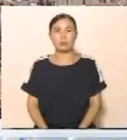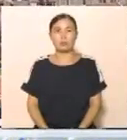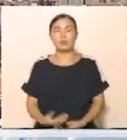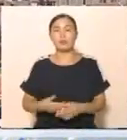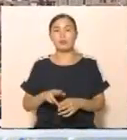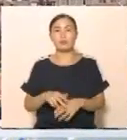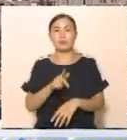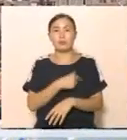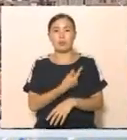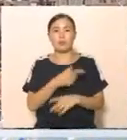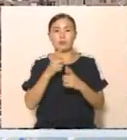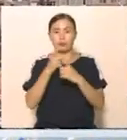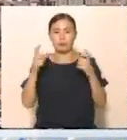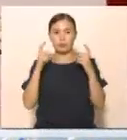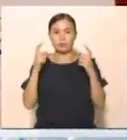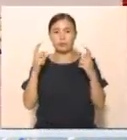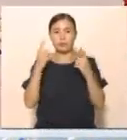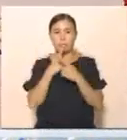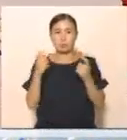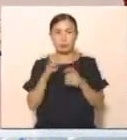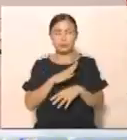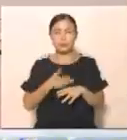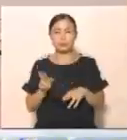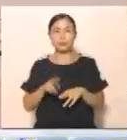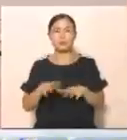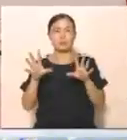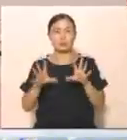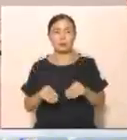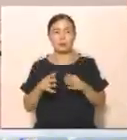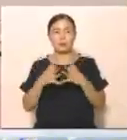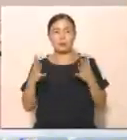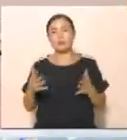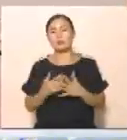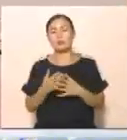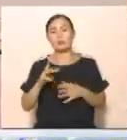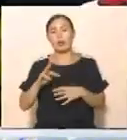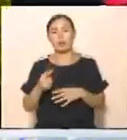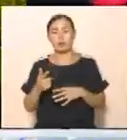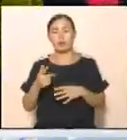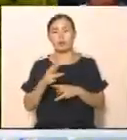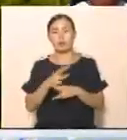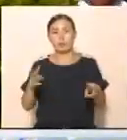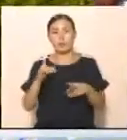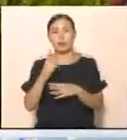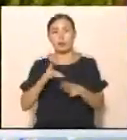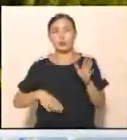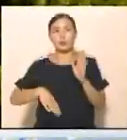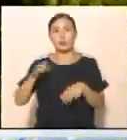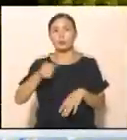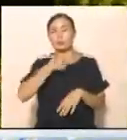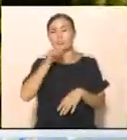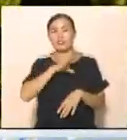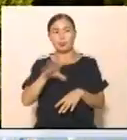Медициналық маскаға қатысты шектеулер жарияланған 4 күннің ішінде тұрғындарда түрлі сауал пайда болды. Министр әуелі кішкентай баладан бастап, еңкейген қартқа